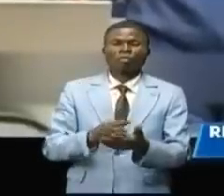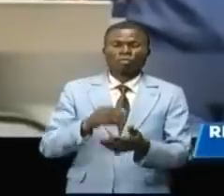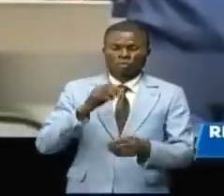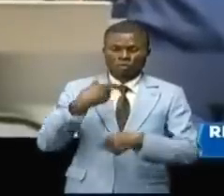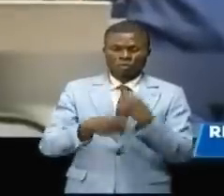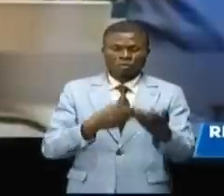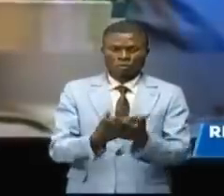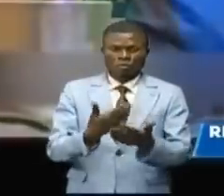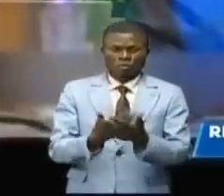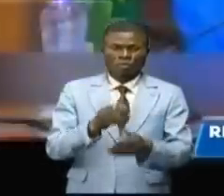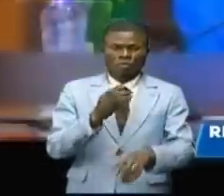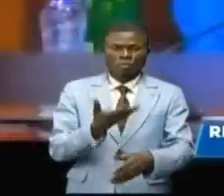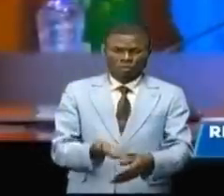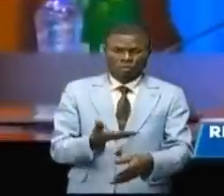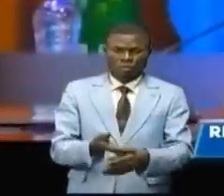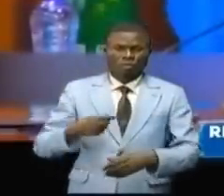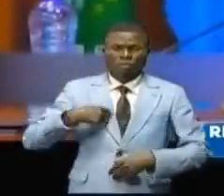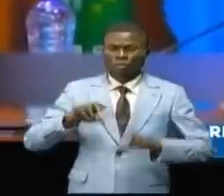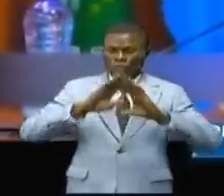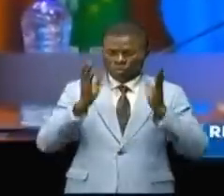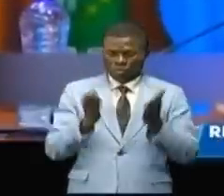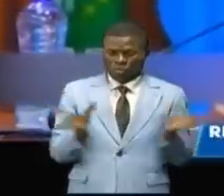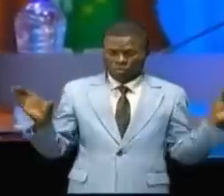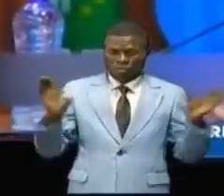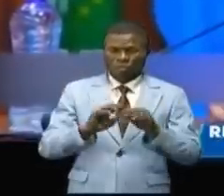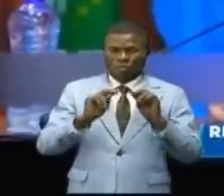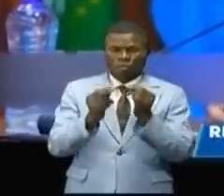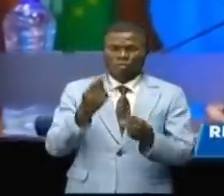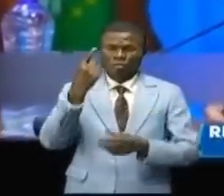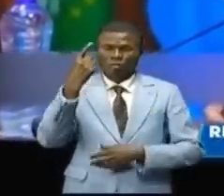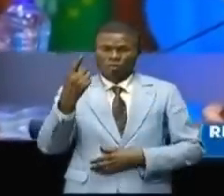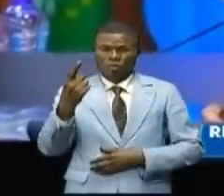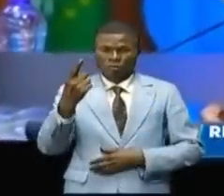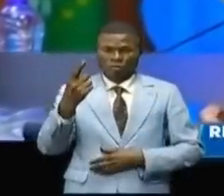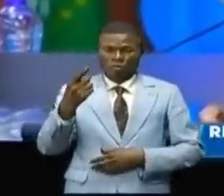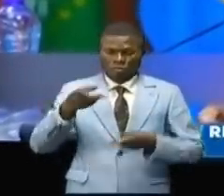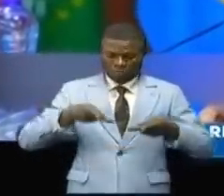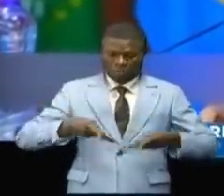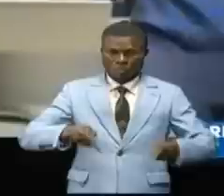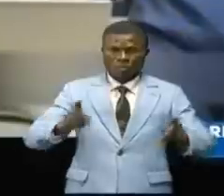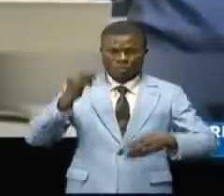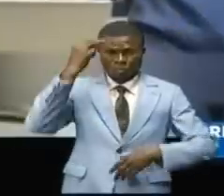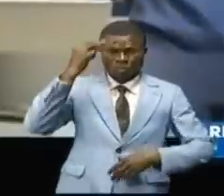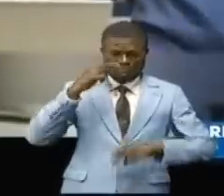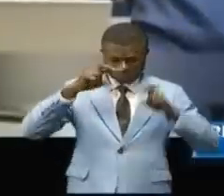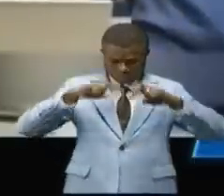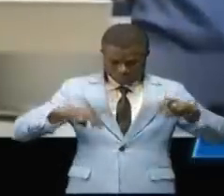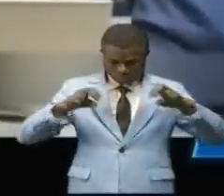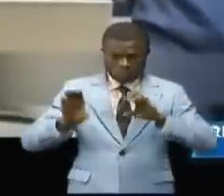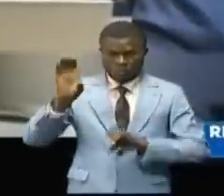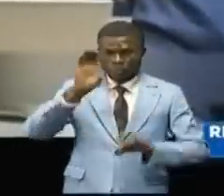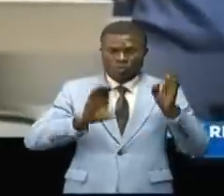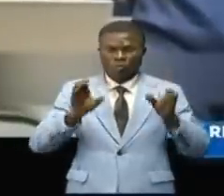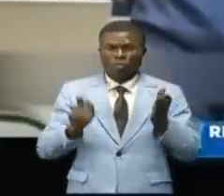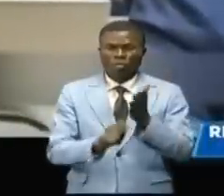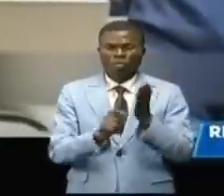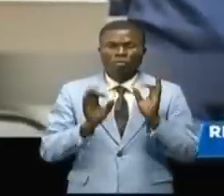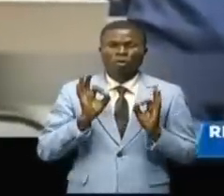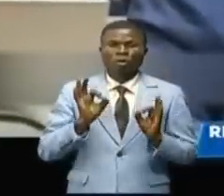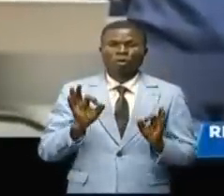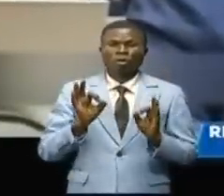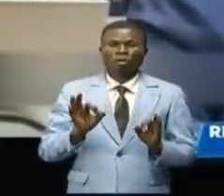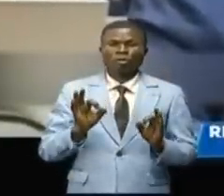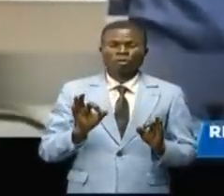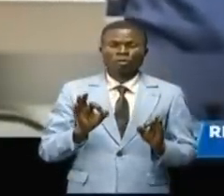la montre. Tous, mobilisés comme un seul homme, sous l'impulsion du ministre de la Recherche scientifique et Innovation